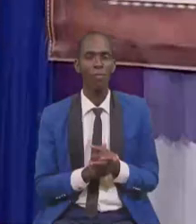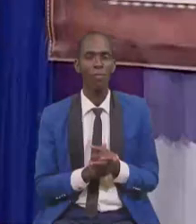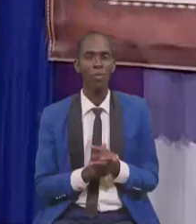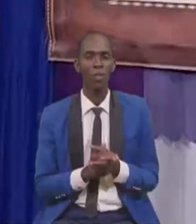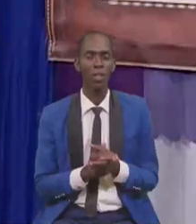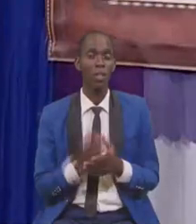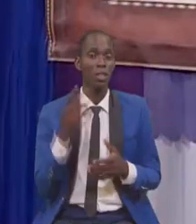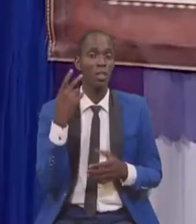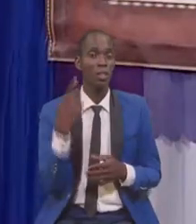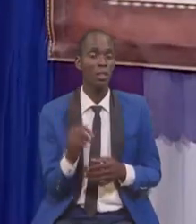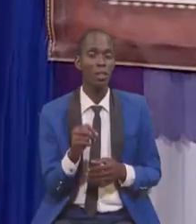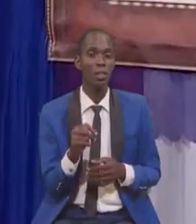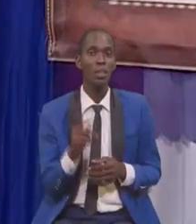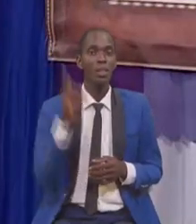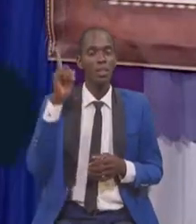Il a brisé